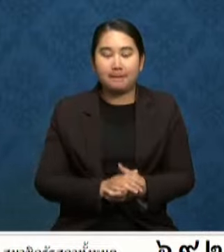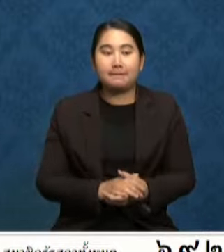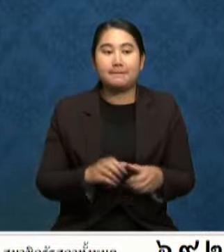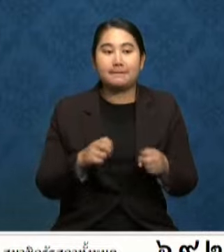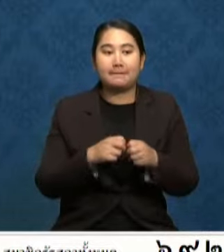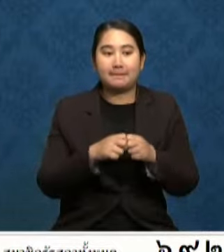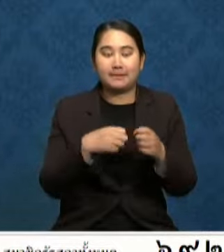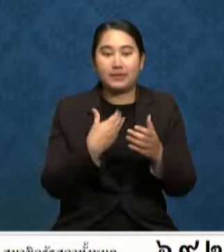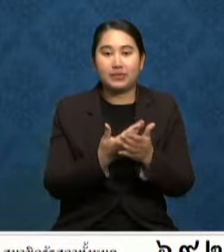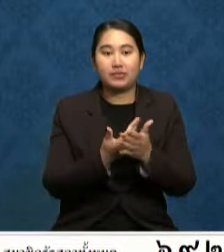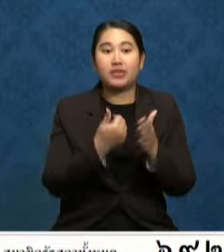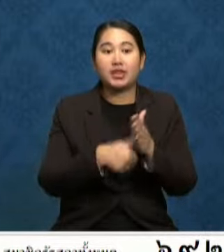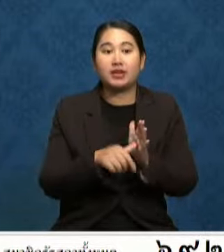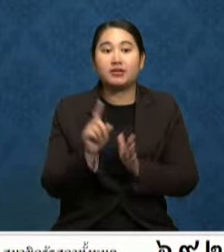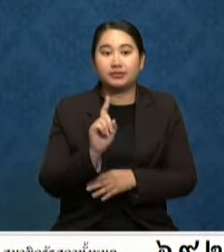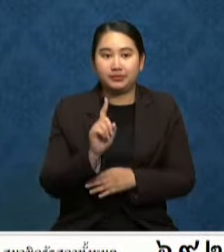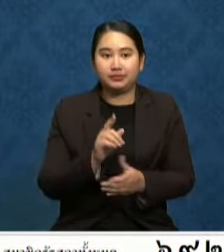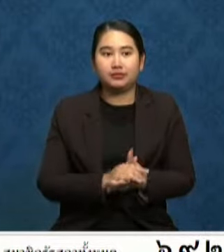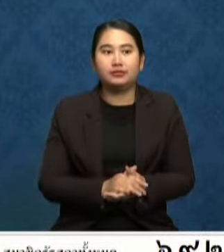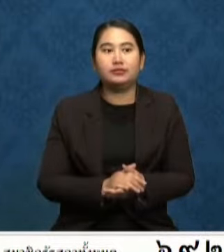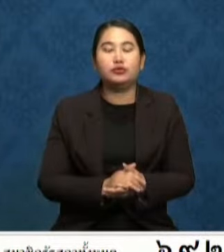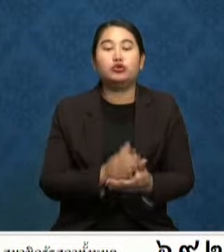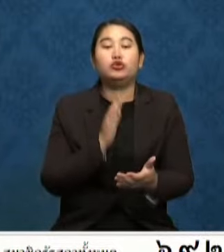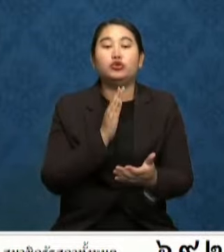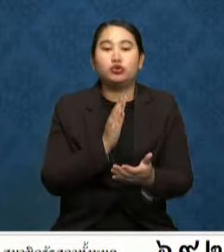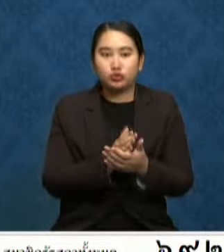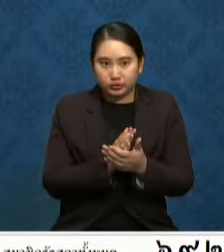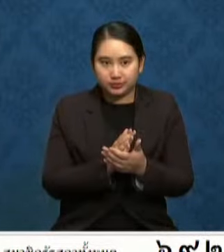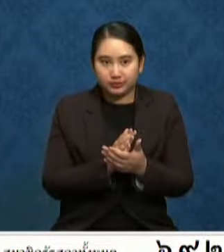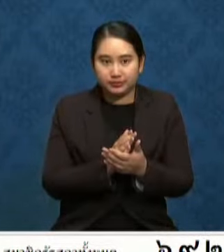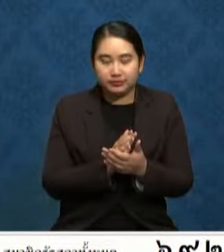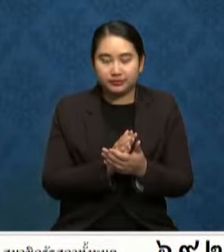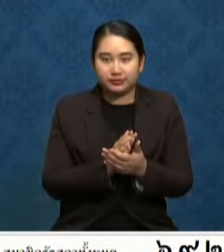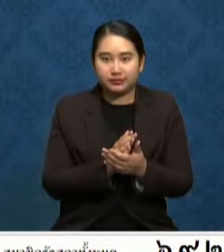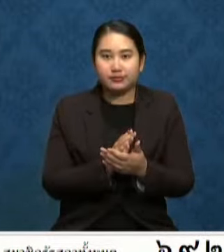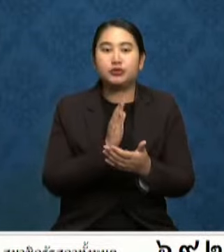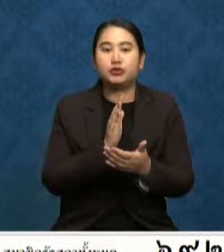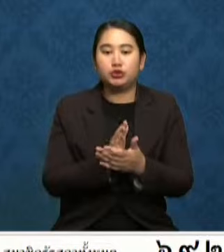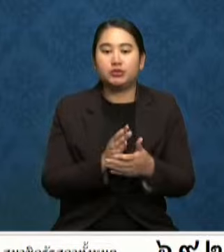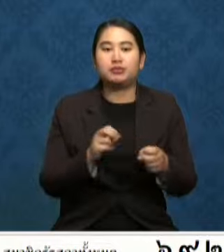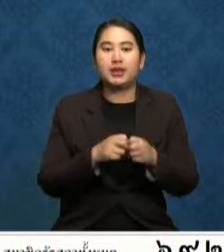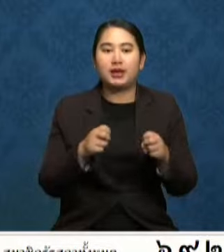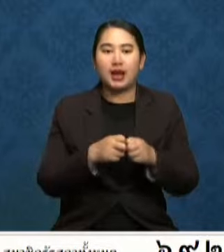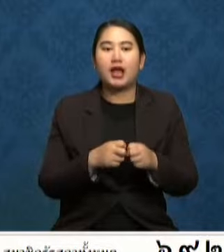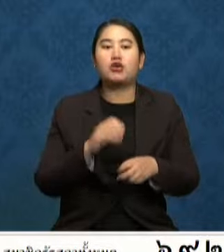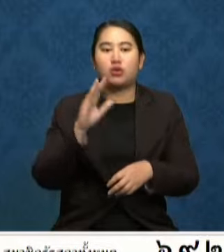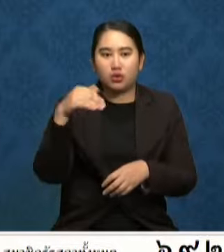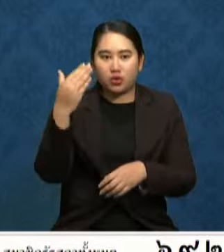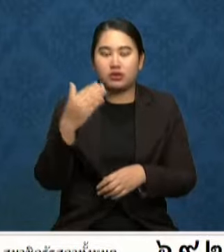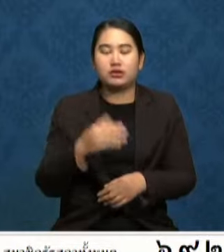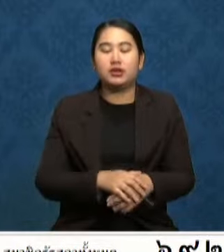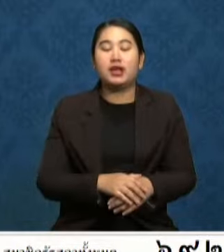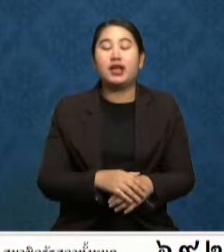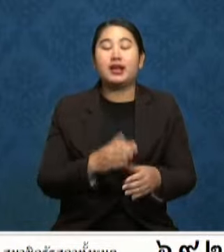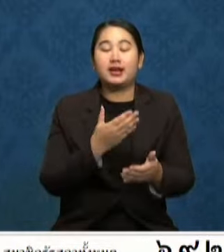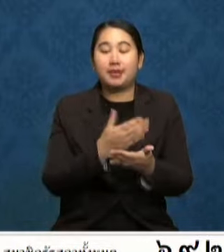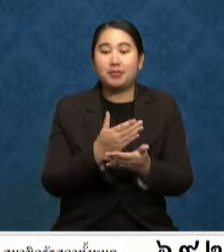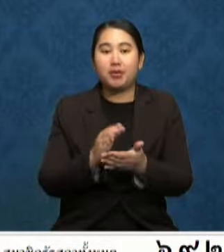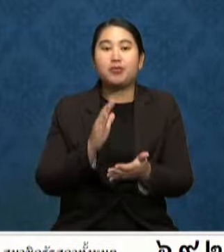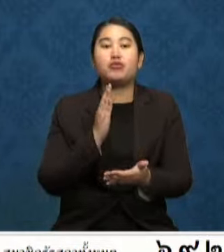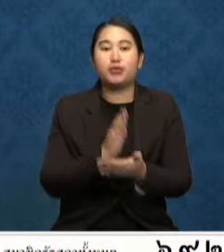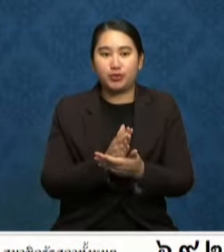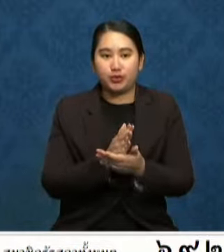้ ปัหา นิสินิป soundingรก เลย ก็ คือหยุดยังความ ทุกก่อนปรับ ควง สราง พัก kitsch'